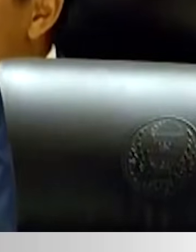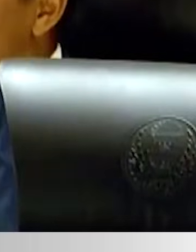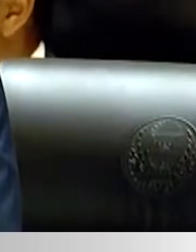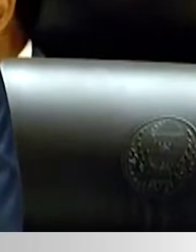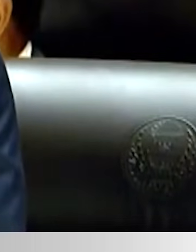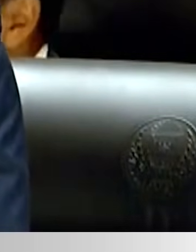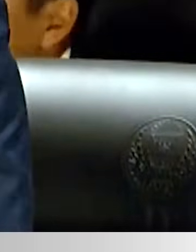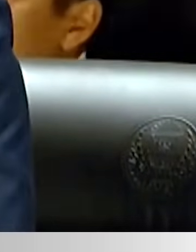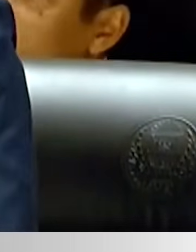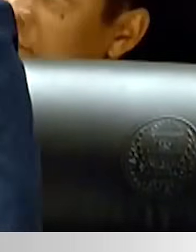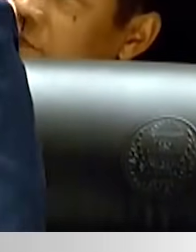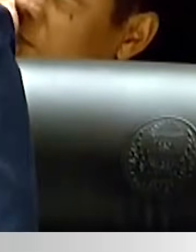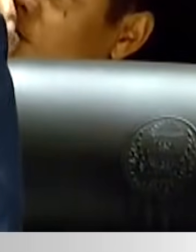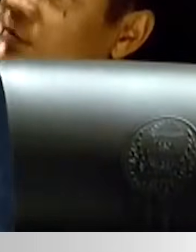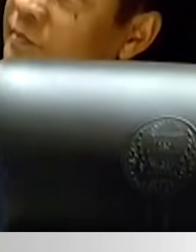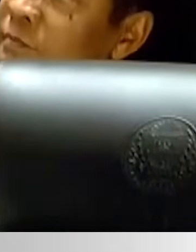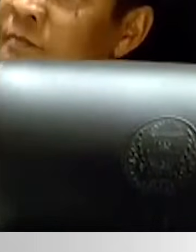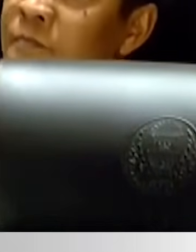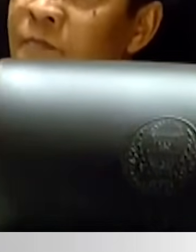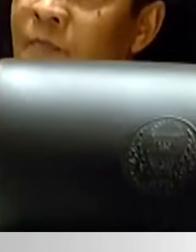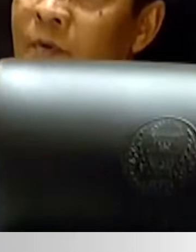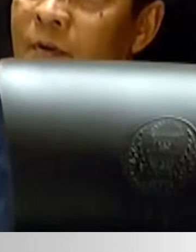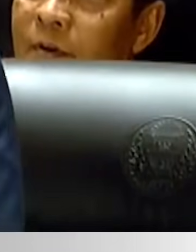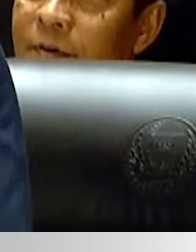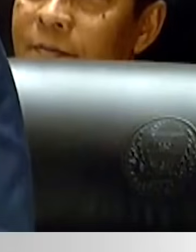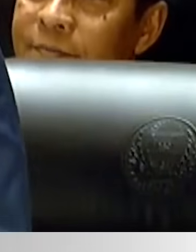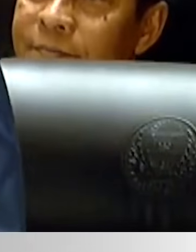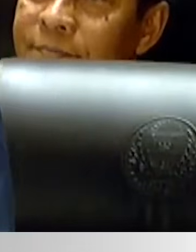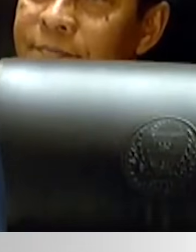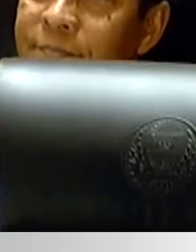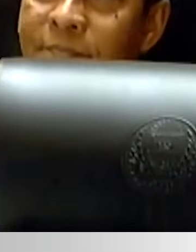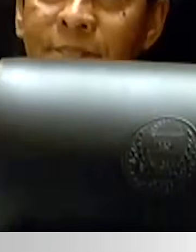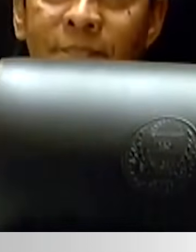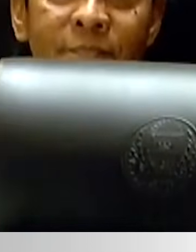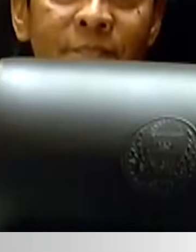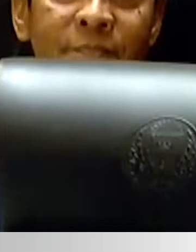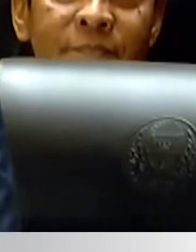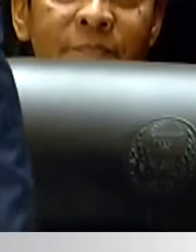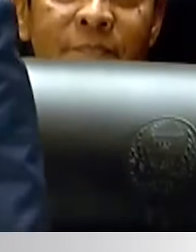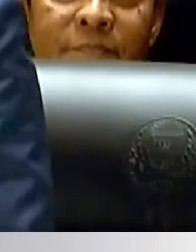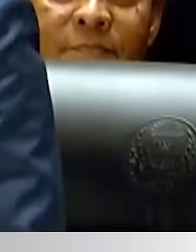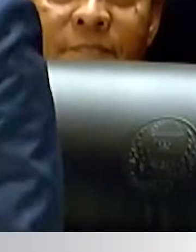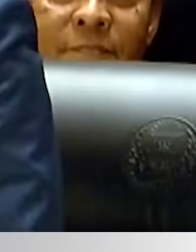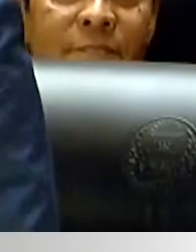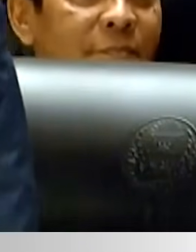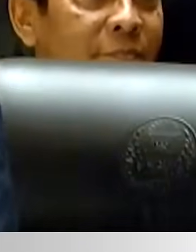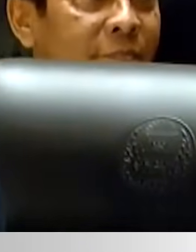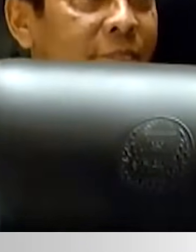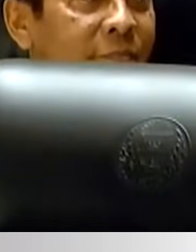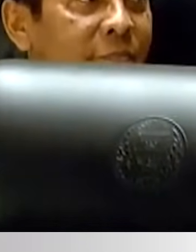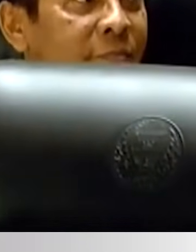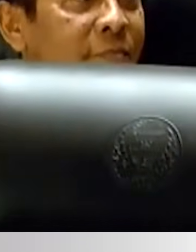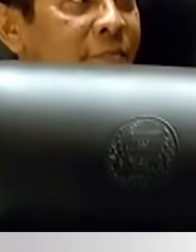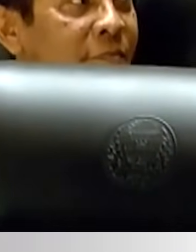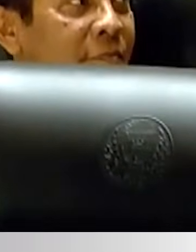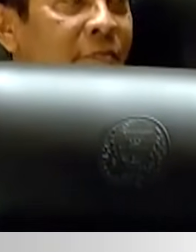ช่นเทศบาลอบต.มีงบไม่พองบไม่โปร่งใสตรวจสอบยากประชาชนไม่มีส่วนร่วมเท่าที่ควรงบต้องคำนึงถึงหนี้สาธารณะประเ